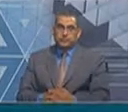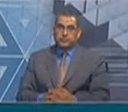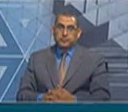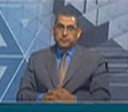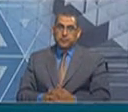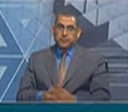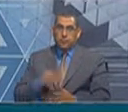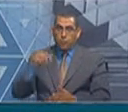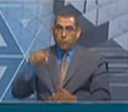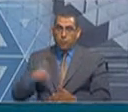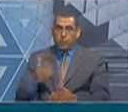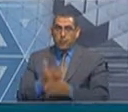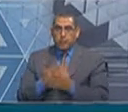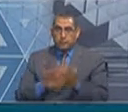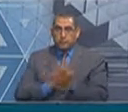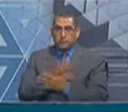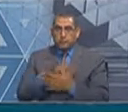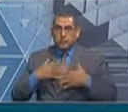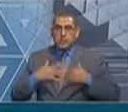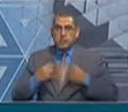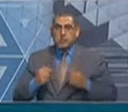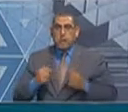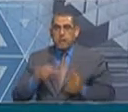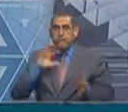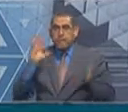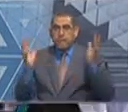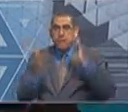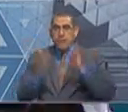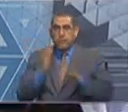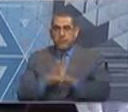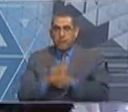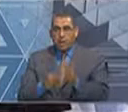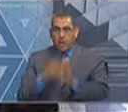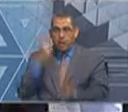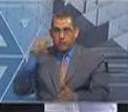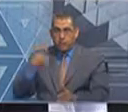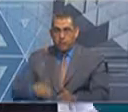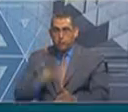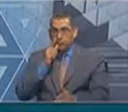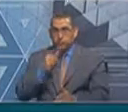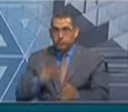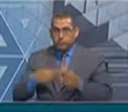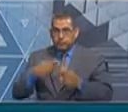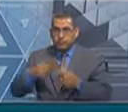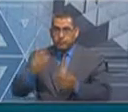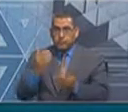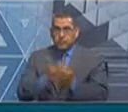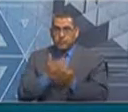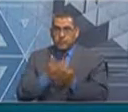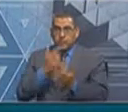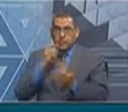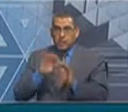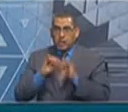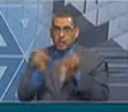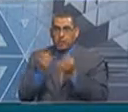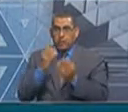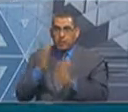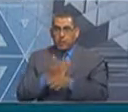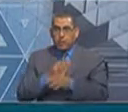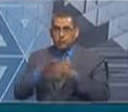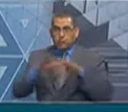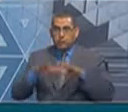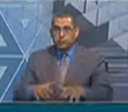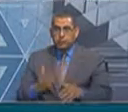على وقع أزمة صحية عالمية غير مسبوقة خلفت آثارا اقتصادية واجتماعية بسبب